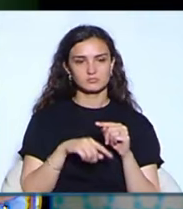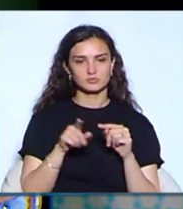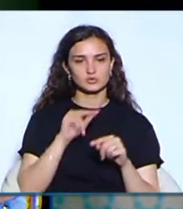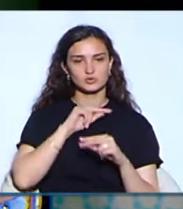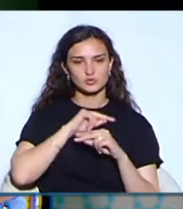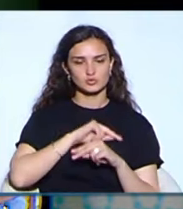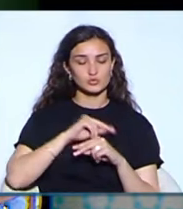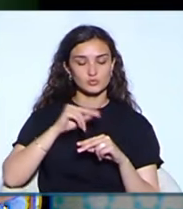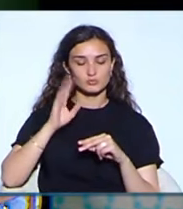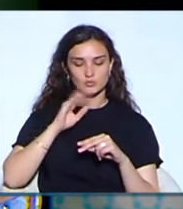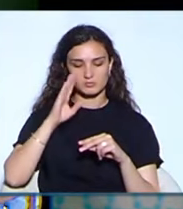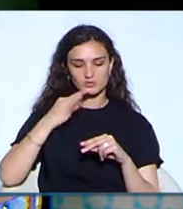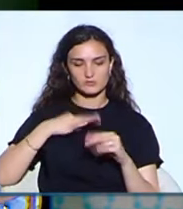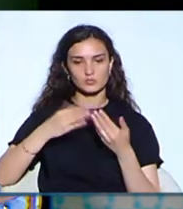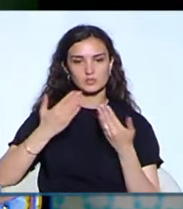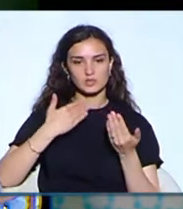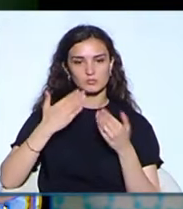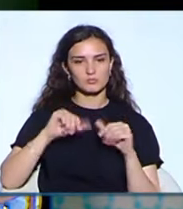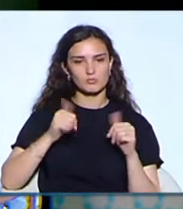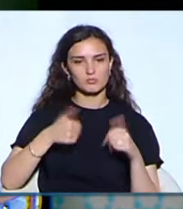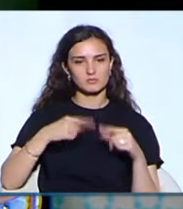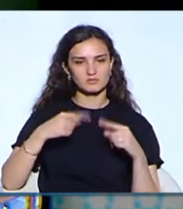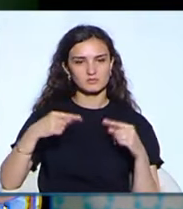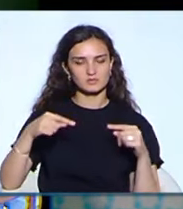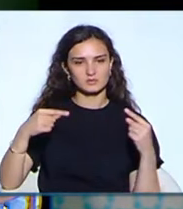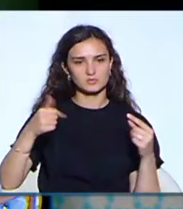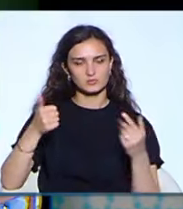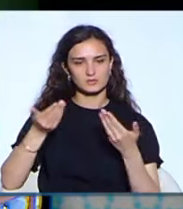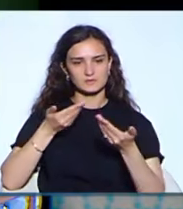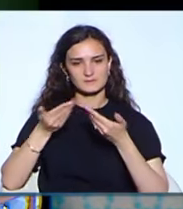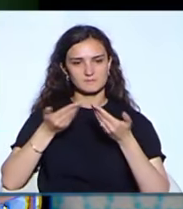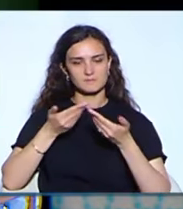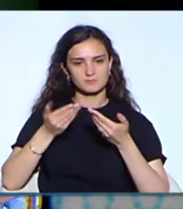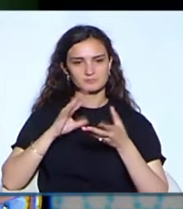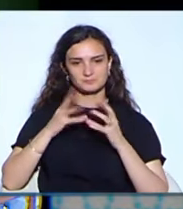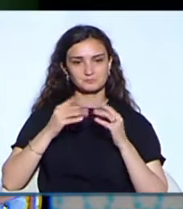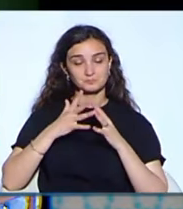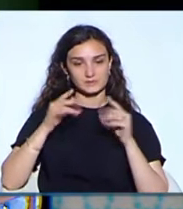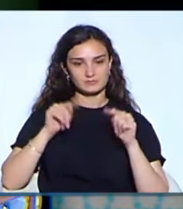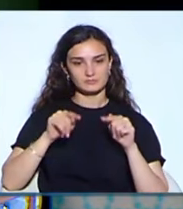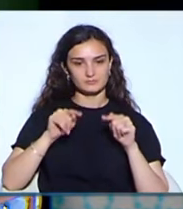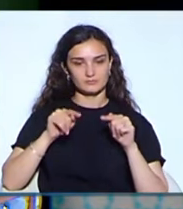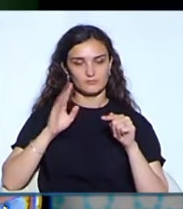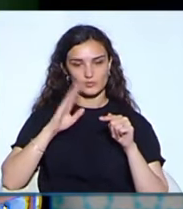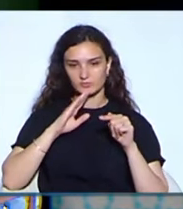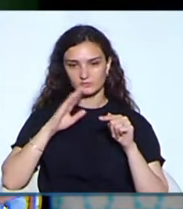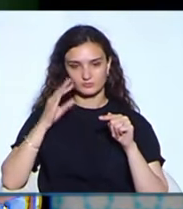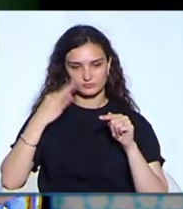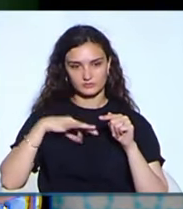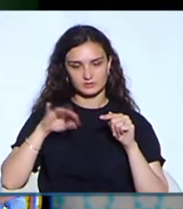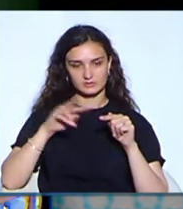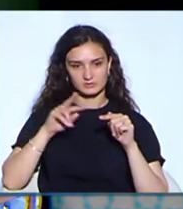და შვილის ურთიერთობის ფორმები, როგორ ურთიერთობს სირთულე, ყველაზე მეტად ამას უსვამენ ხალხს. ერთი რომ